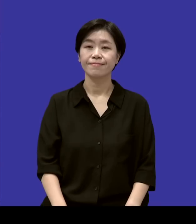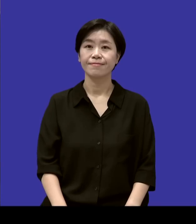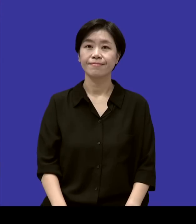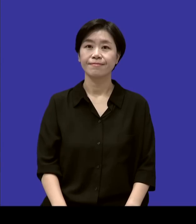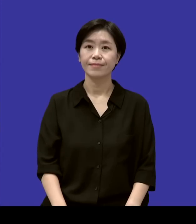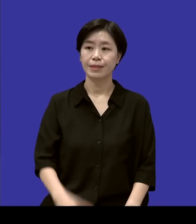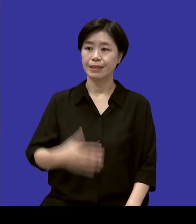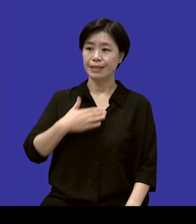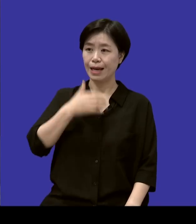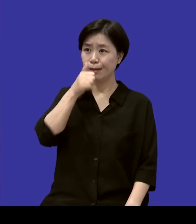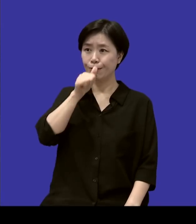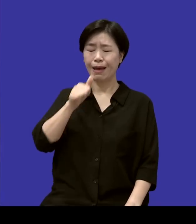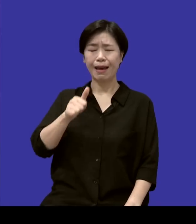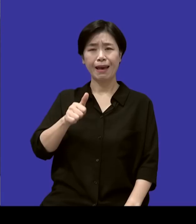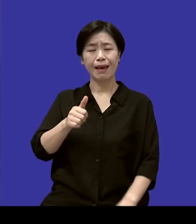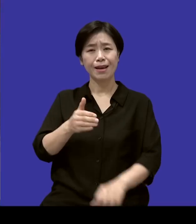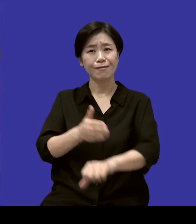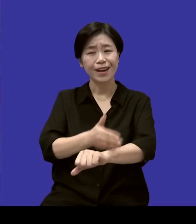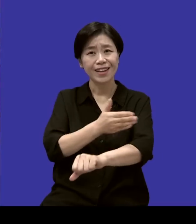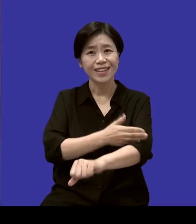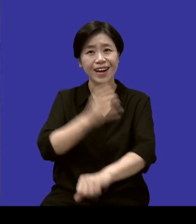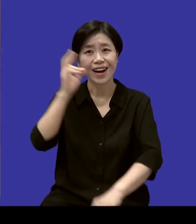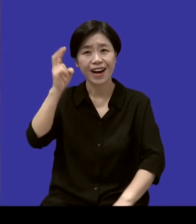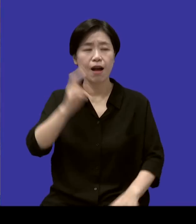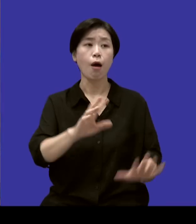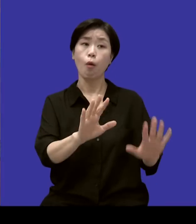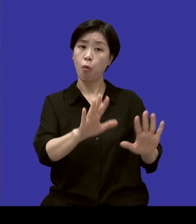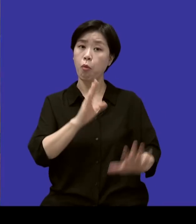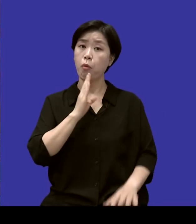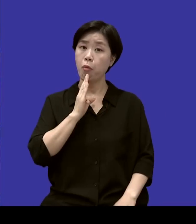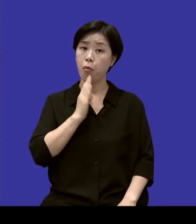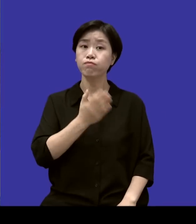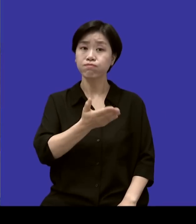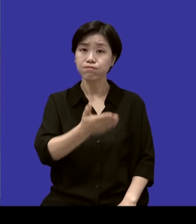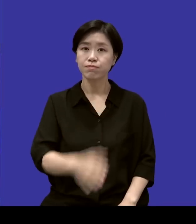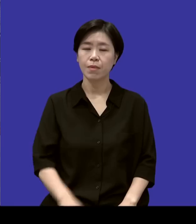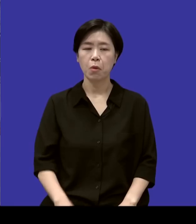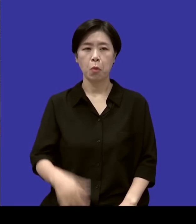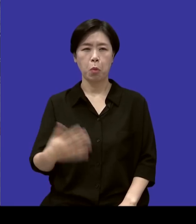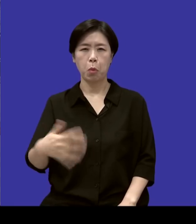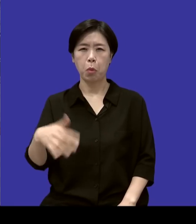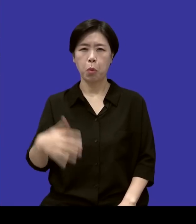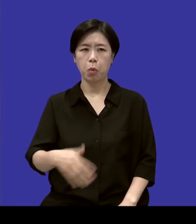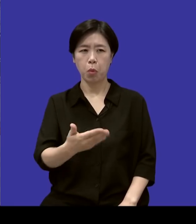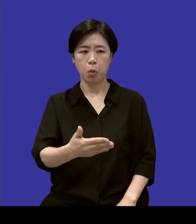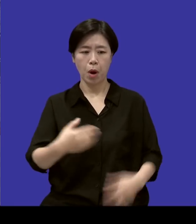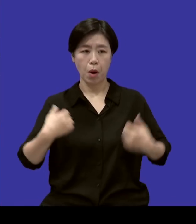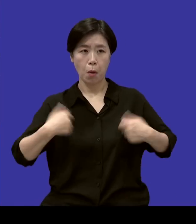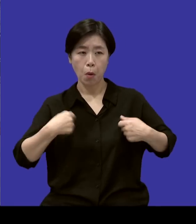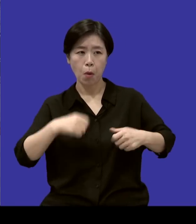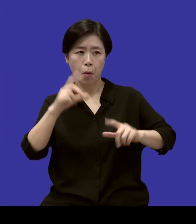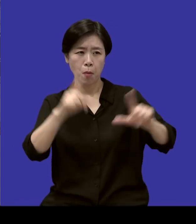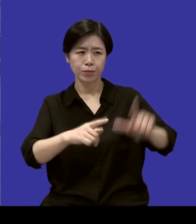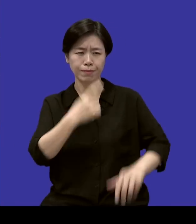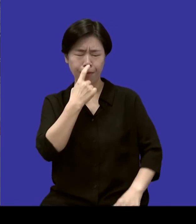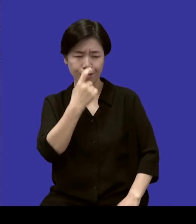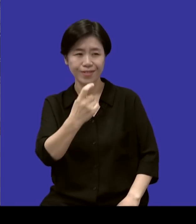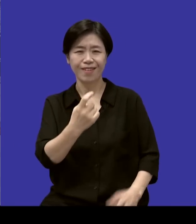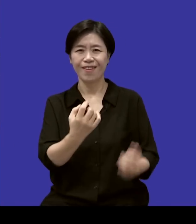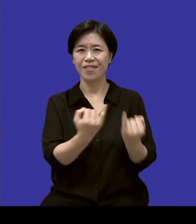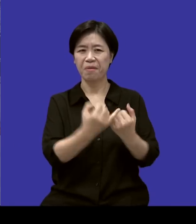아, 거창하게 저를 이렇게 소개해 주셔서 아이, 별 말씀을. 또 역시 부담되네요. 패션 감각도 너무 좋으시네요. 역시 여배우.